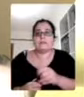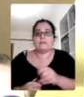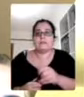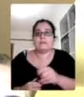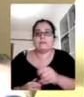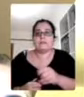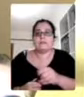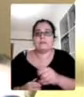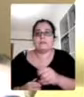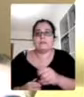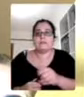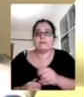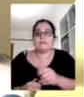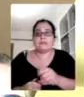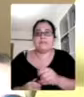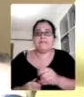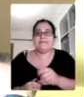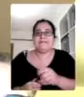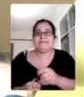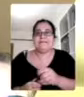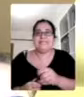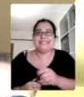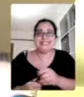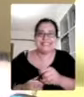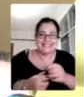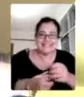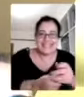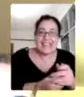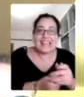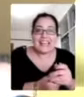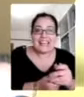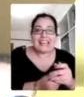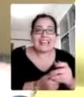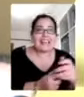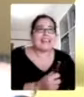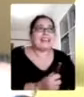alıp da içi doluymuş diye baktığınız bir tane pipo vardı. Hangisi o?